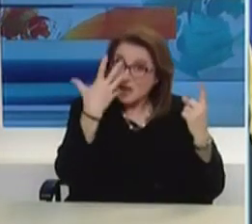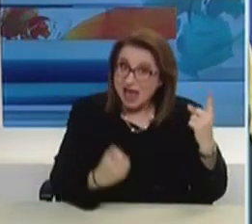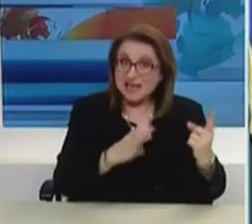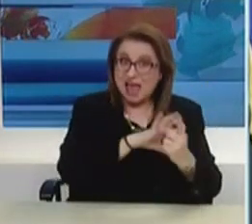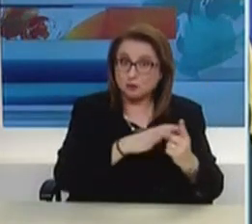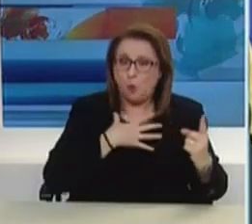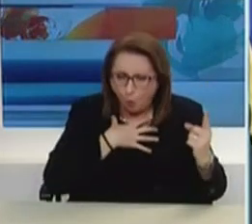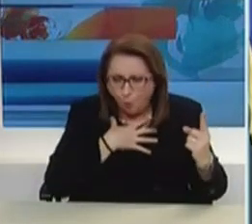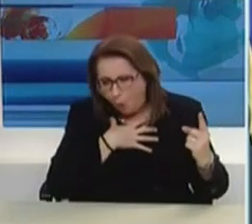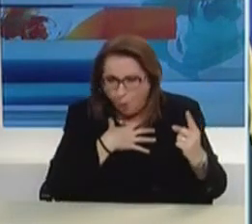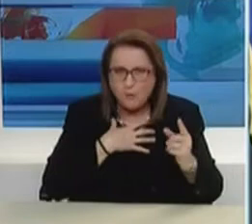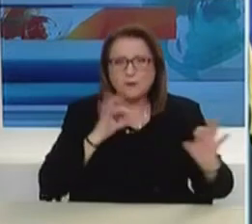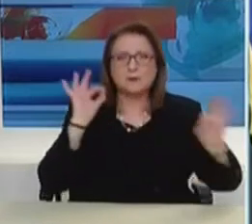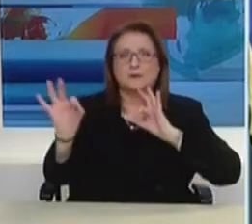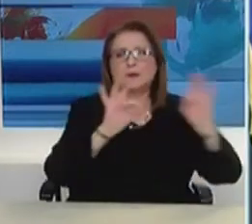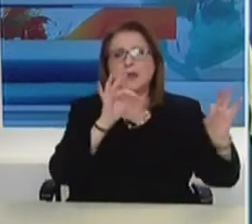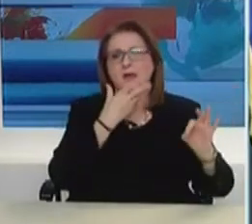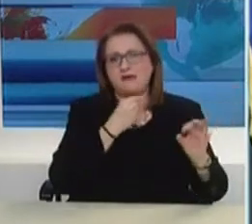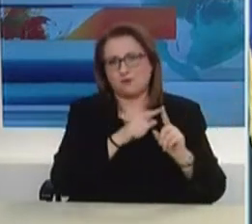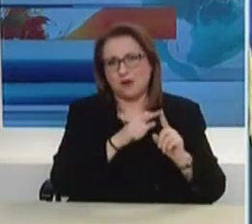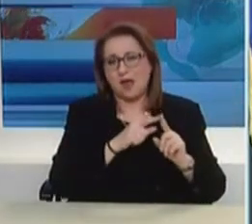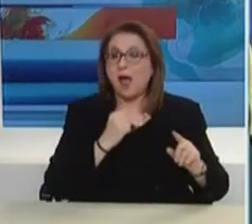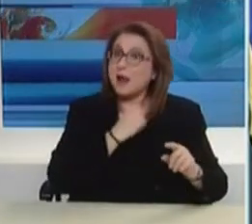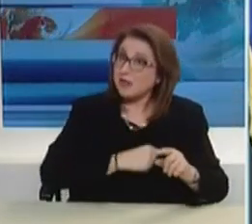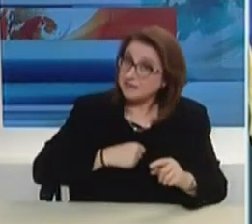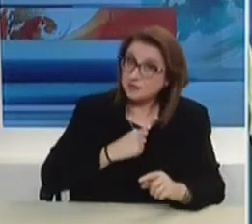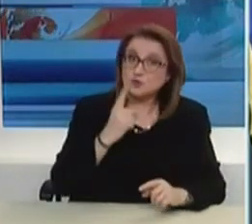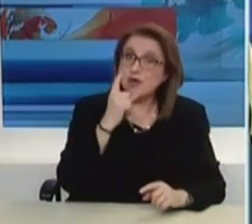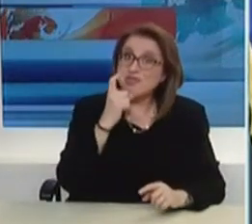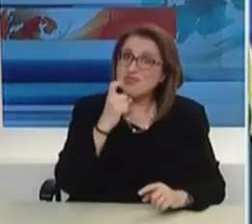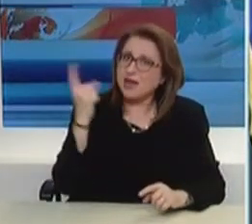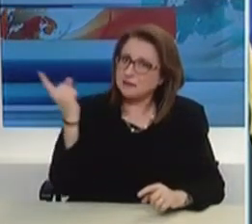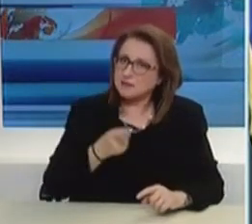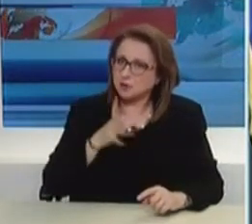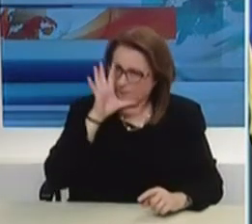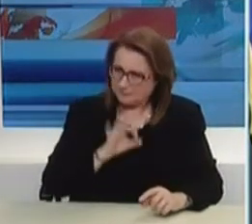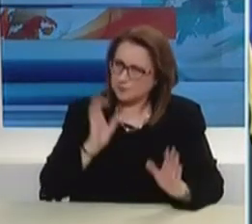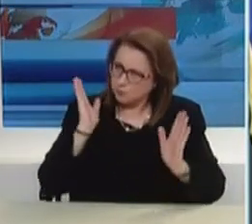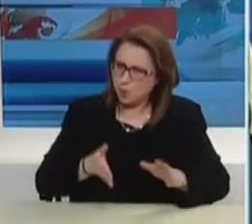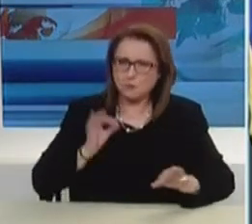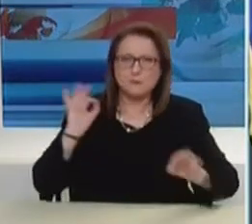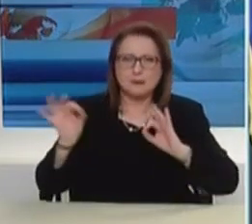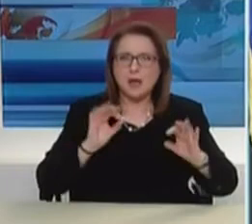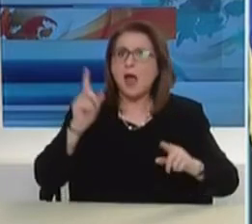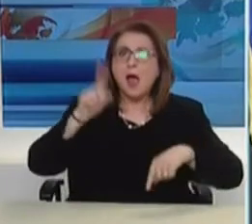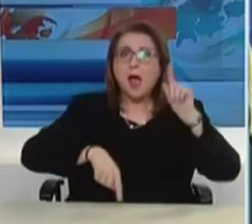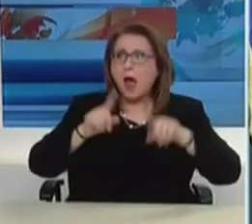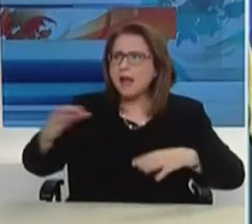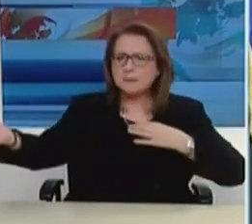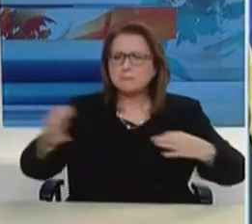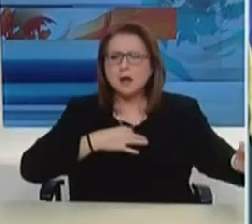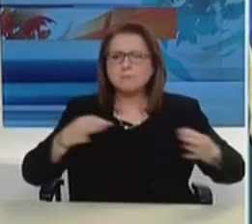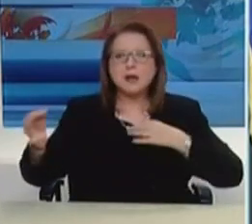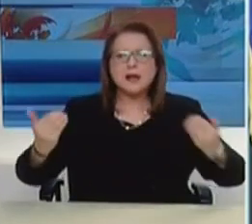10 έως 50% των μεταδόσεων που οφείλεται σε ασυμπτωματικούς, σε ανθρώπους που έχουν πολύ ελαφρά συμπτωματολογία, γιατί είναι νέοι, το περνάνε ελαφρά, δεν